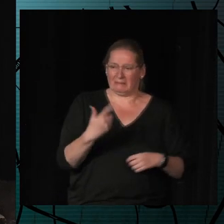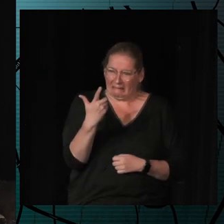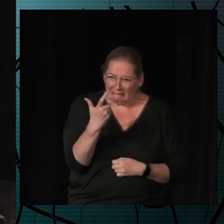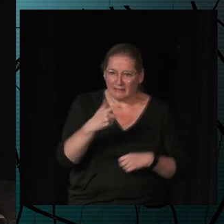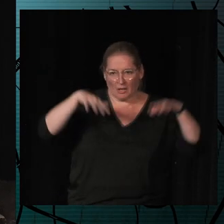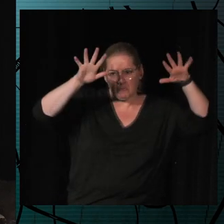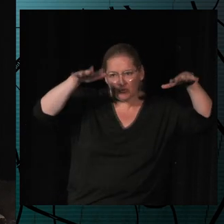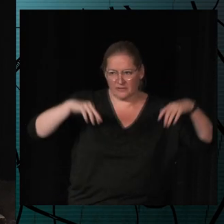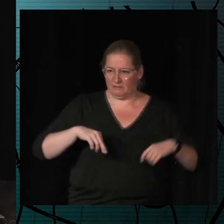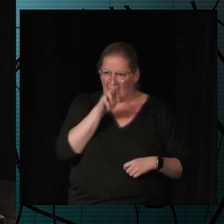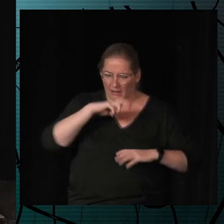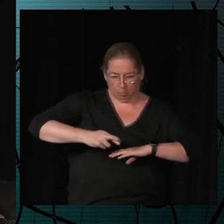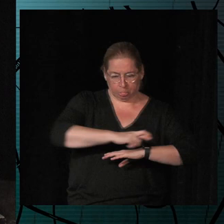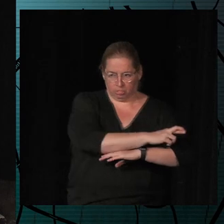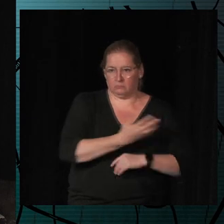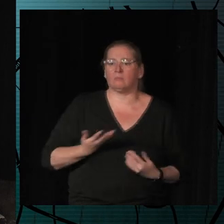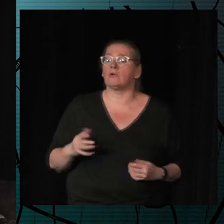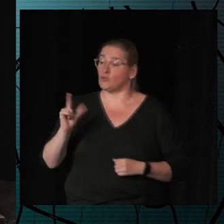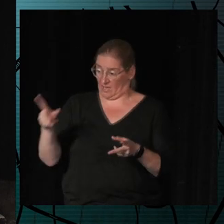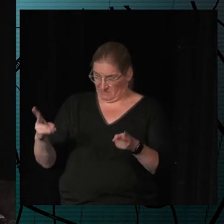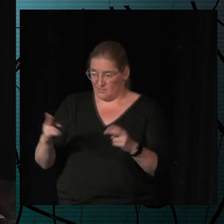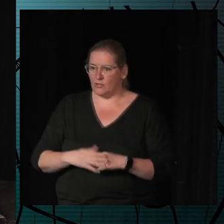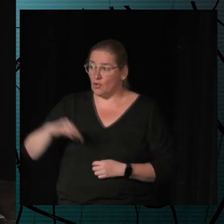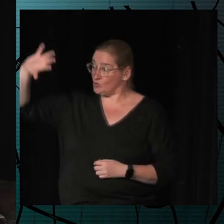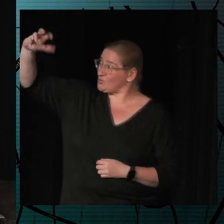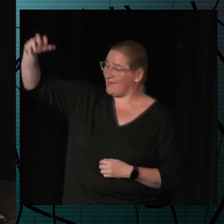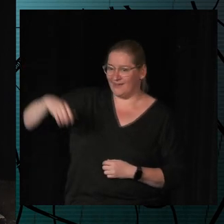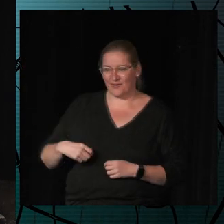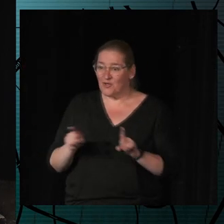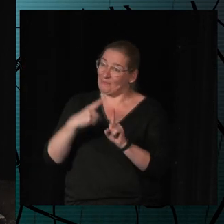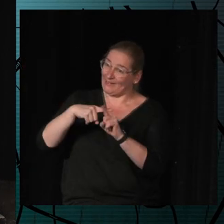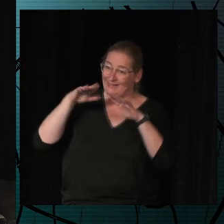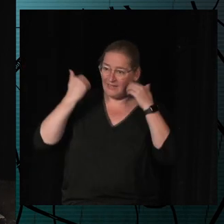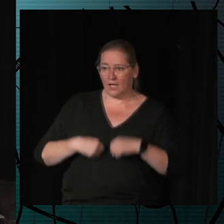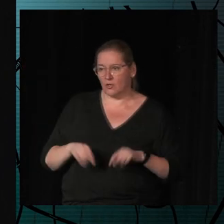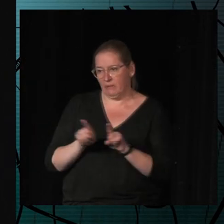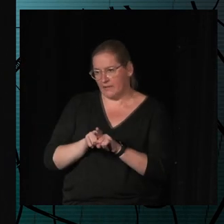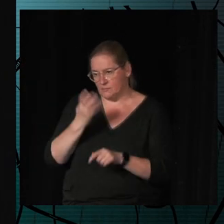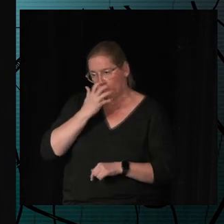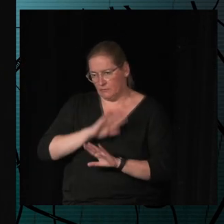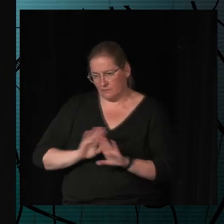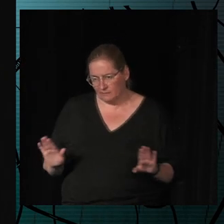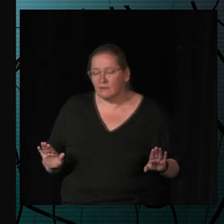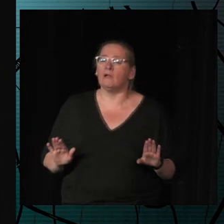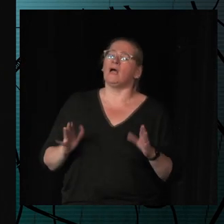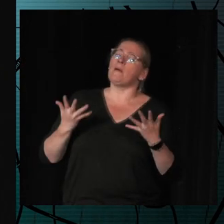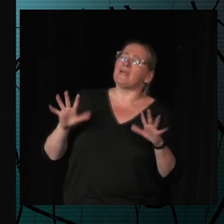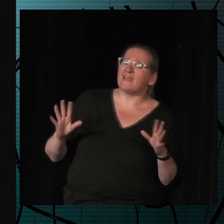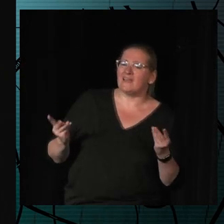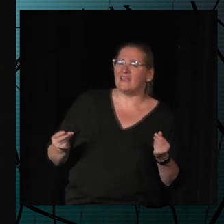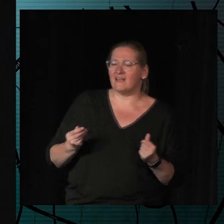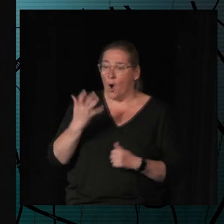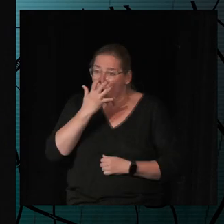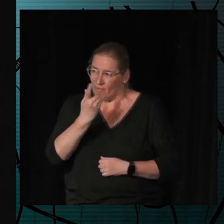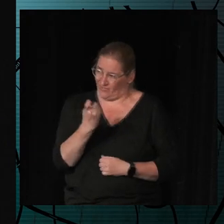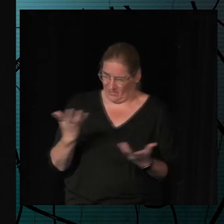pluie avec les rats là il y avait vraiment l'idée de vouloir montrer que bon au soleil les choses ne s'arrangent pas forcément plus mais l'horreur peut venir aussi par ce côté